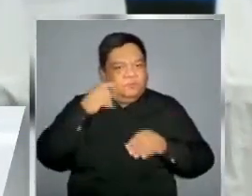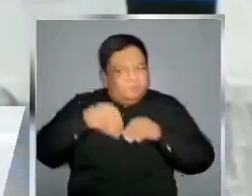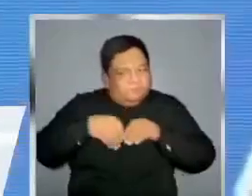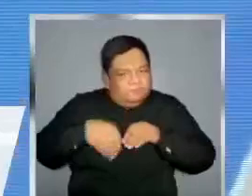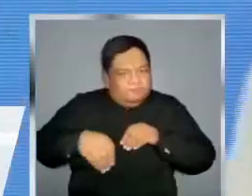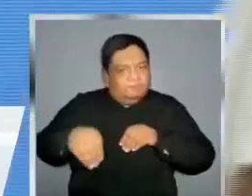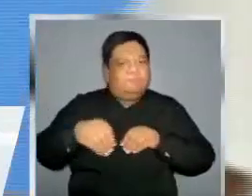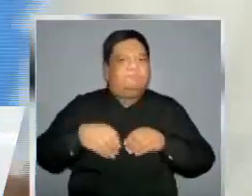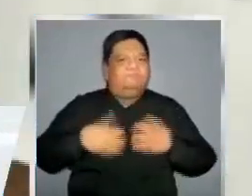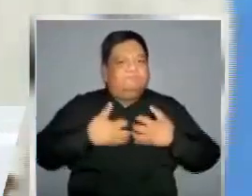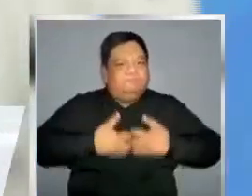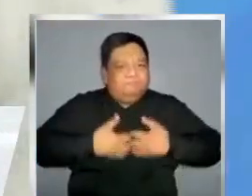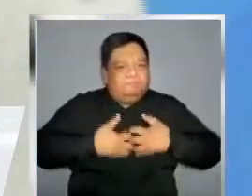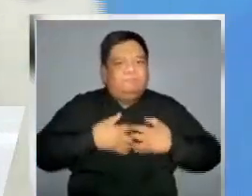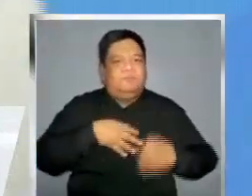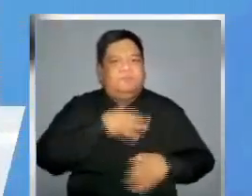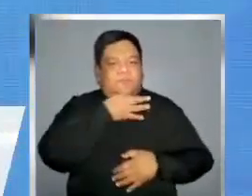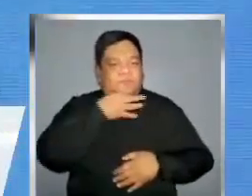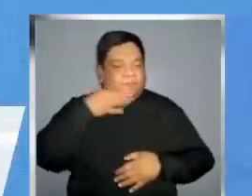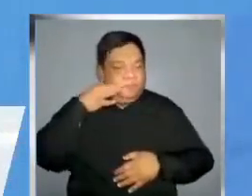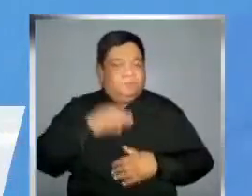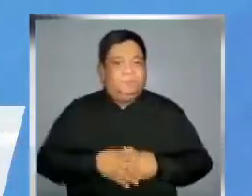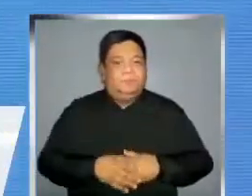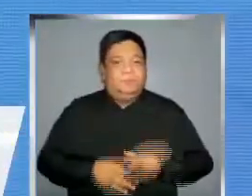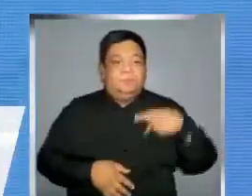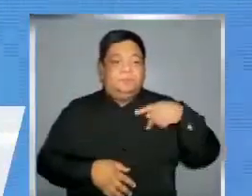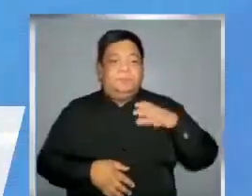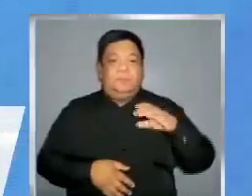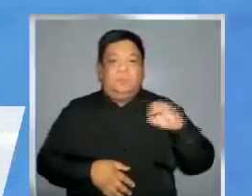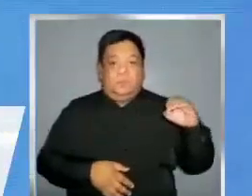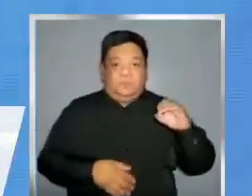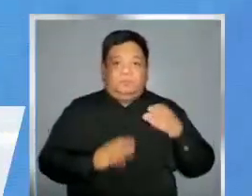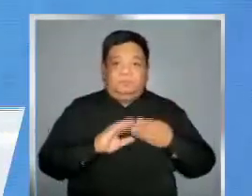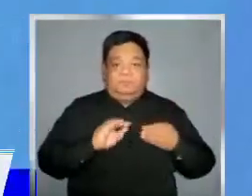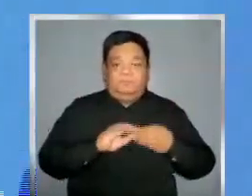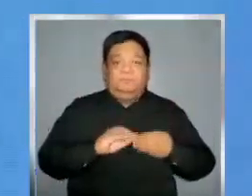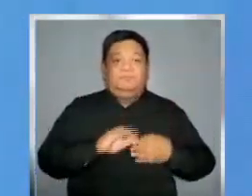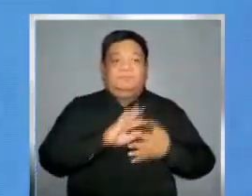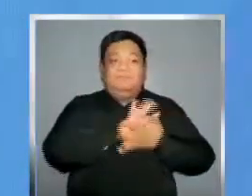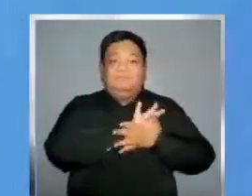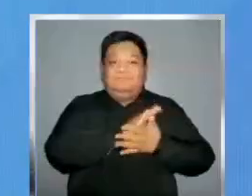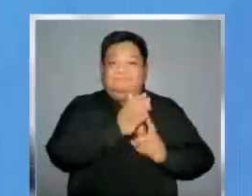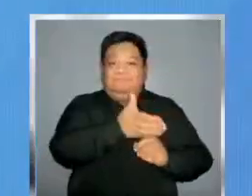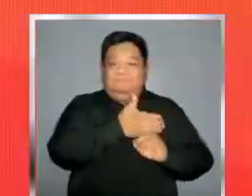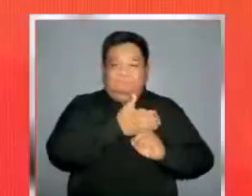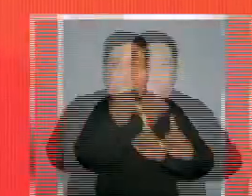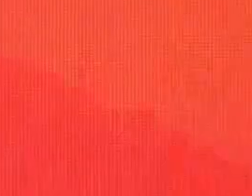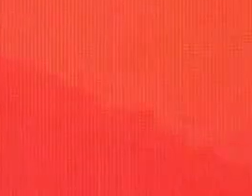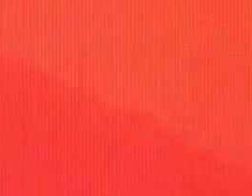sa Presidential Communications Office, kahapon natapos ang COVID-19 isolation ng Pangulo.